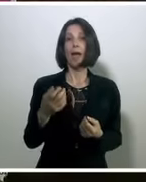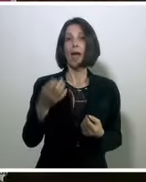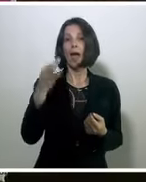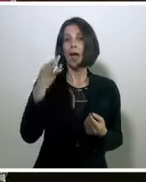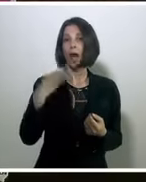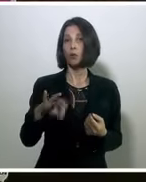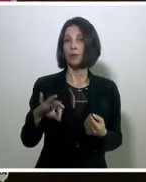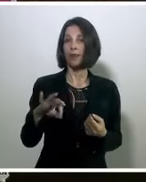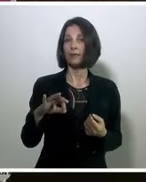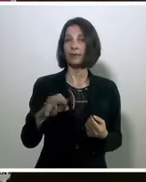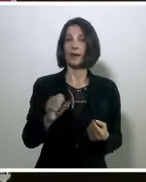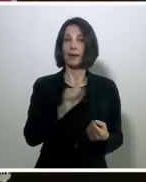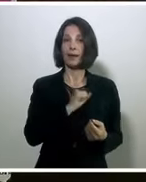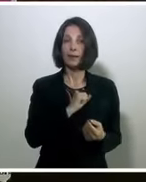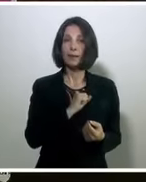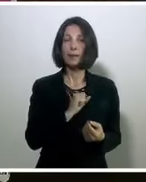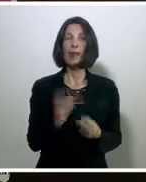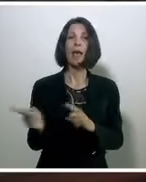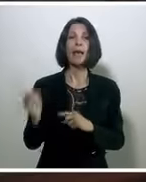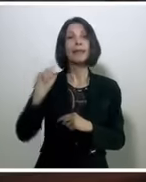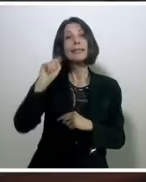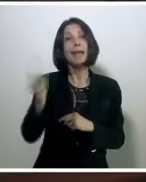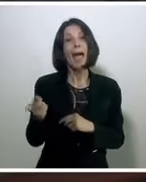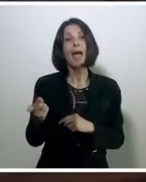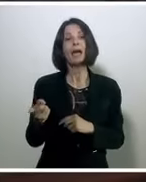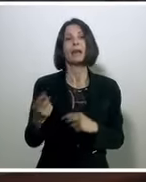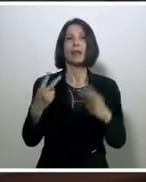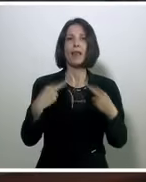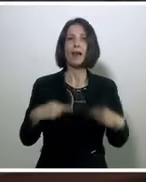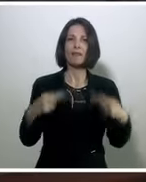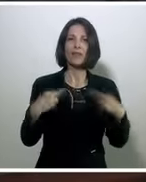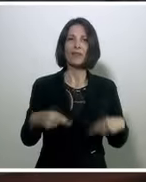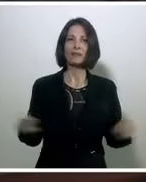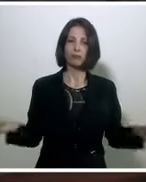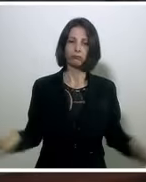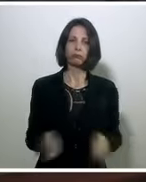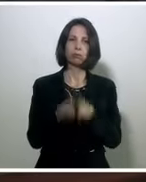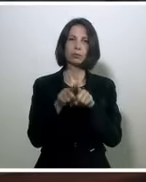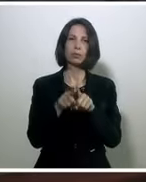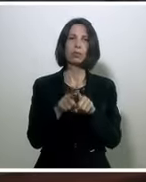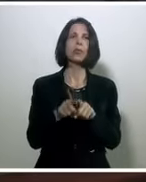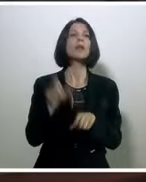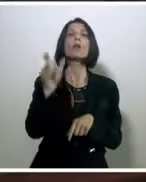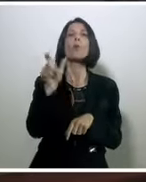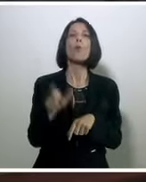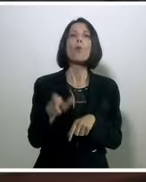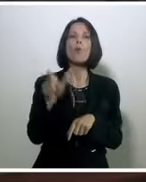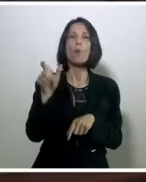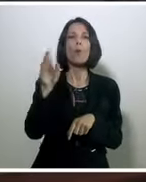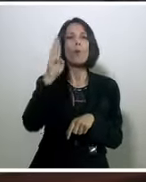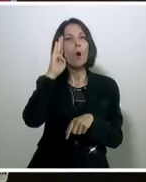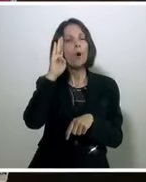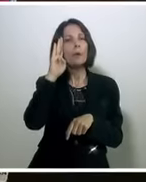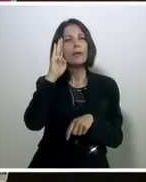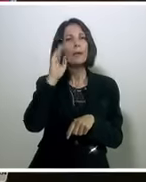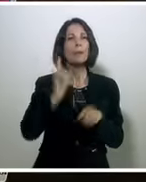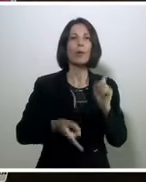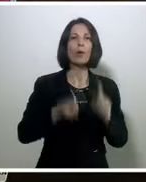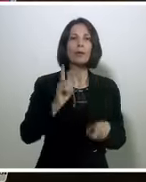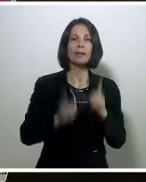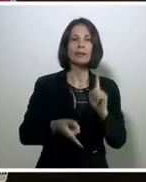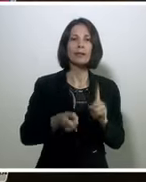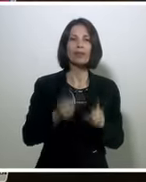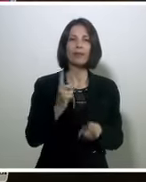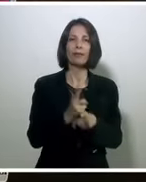condotta personale di vita e se alle affermazioni pubbliche degli uomini politici corrispondono coerenti comportamenti